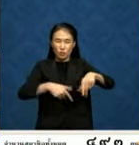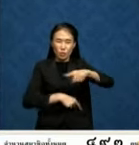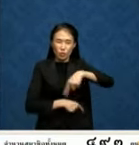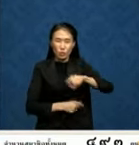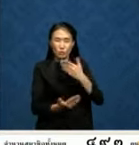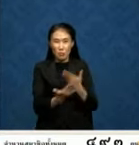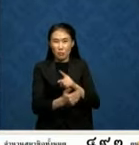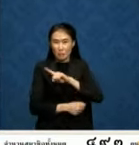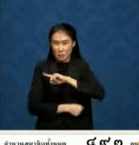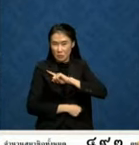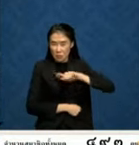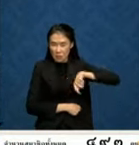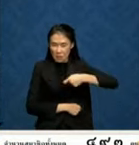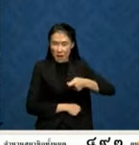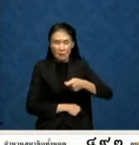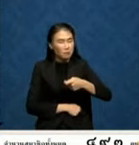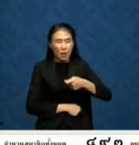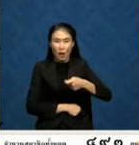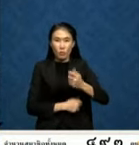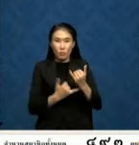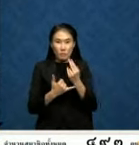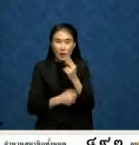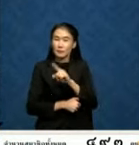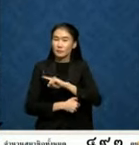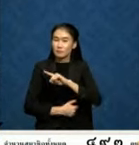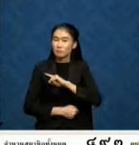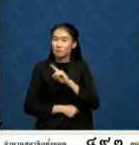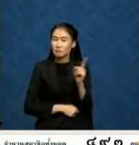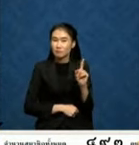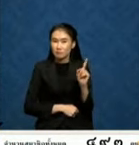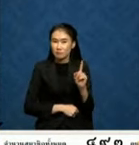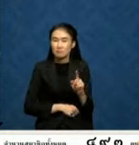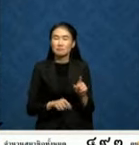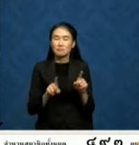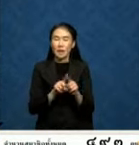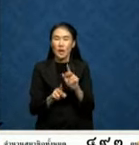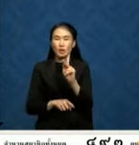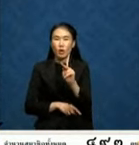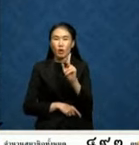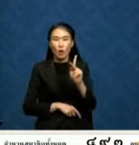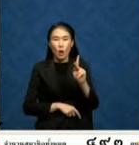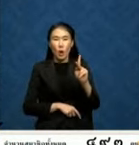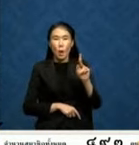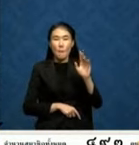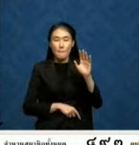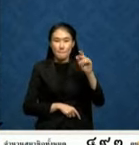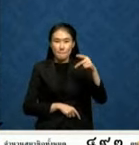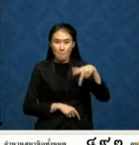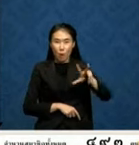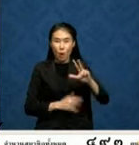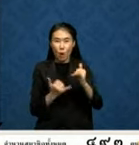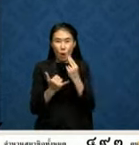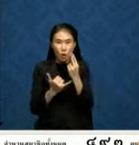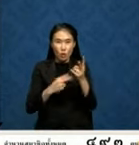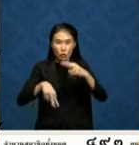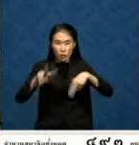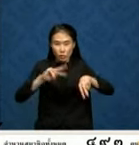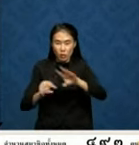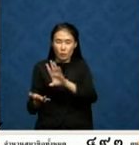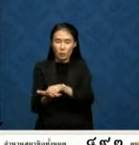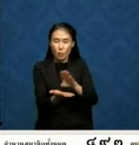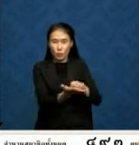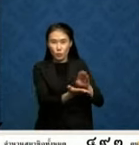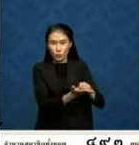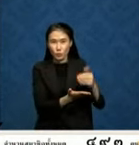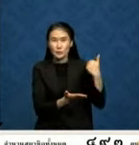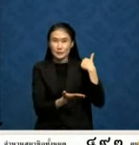นนะครับซึ่งหน้าที่นี้นะครับก็เป็นหน้าที่โดยตรงของทางกกพ.ที่จะต้องมีการสำรวจตรวจสอบนะครับ